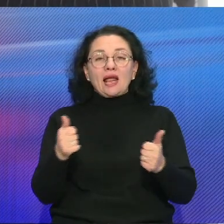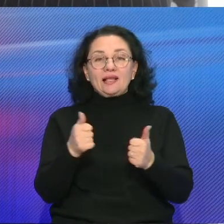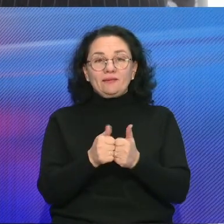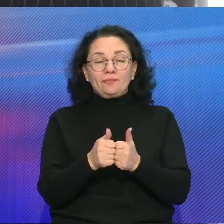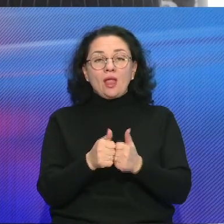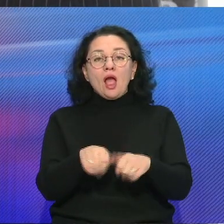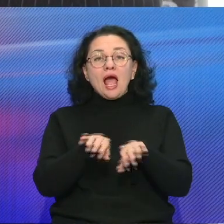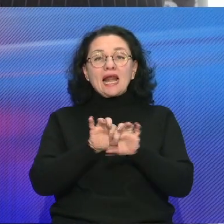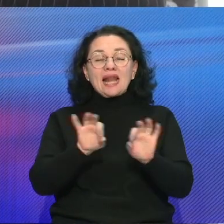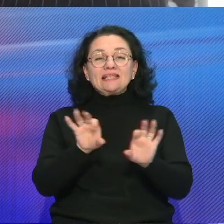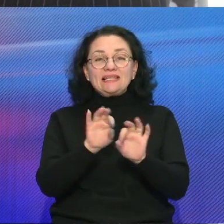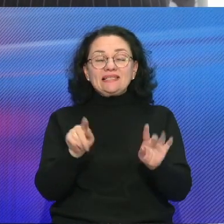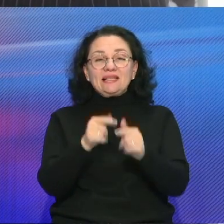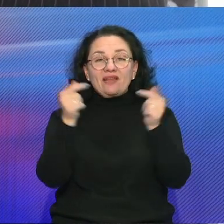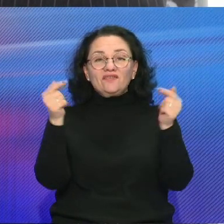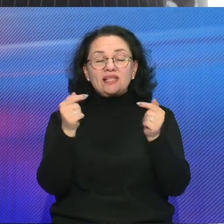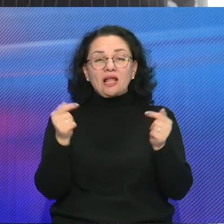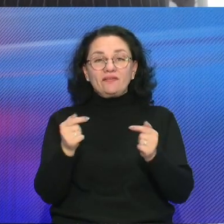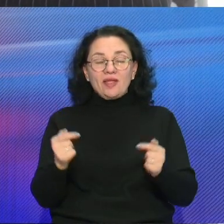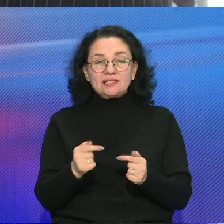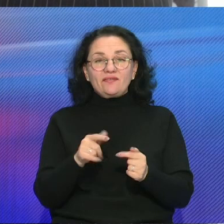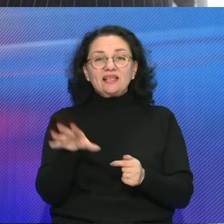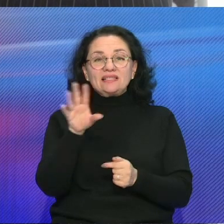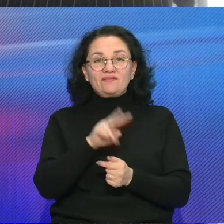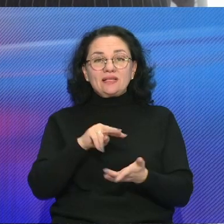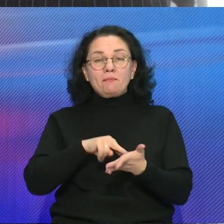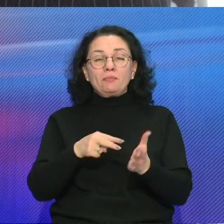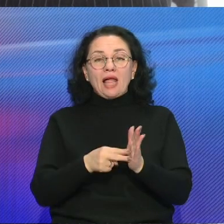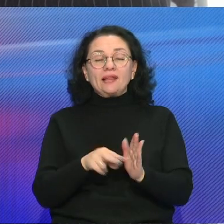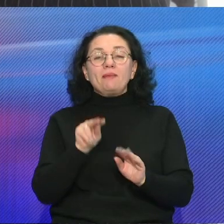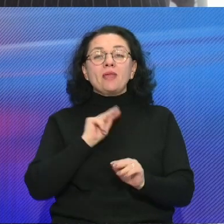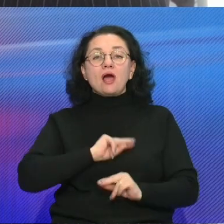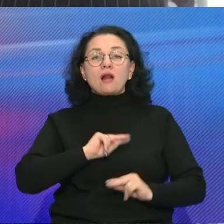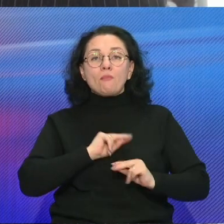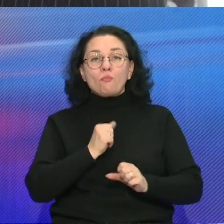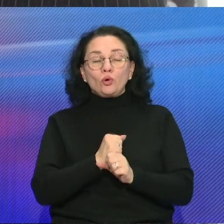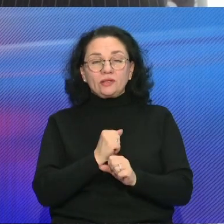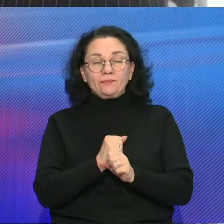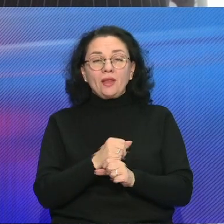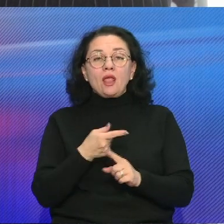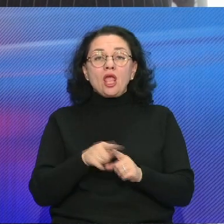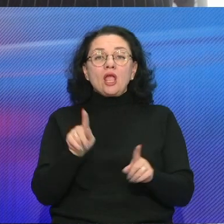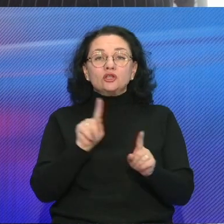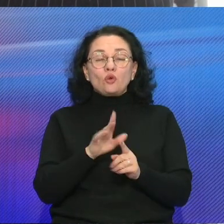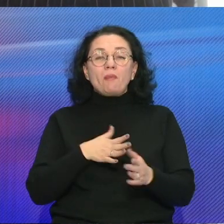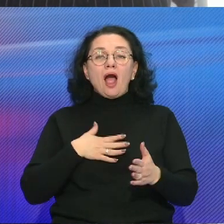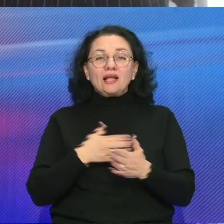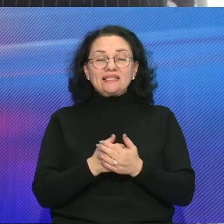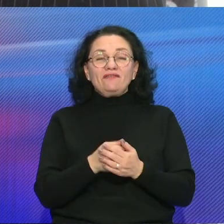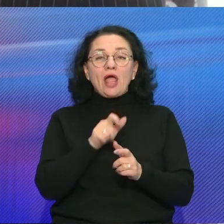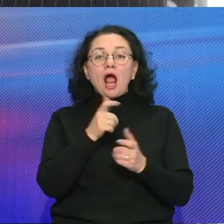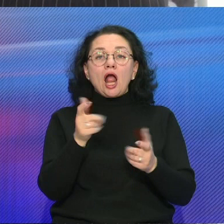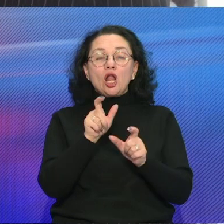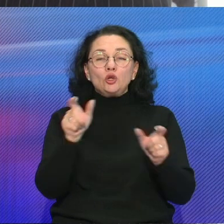разъяснены соответственно с календарным планом, как нам вести эту работу, как активизировать людей и, в общем, чтобы